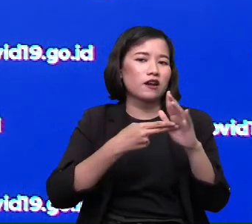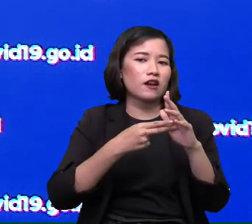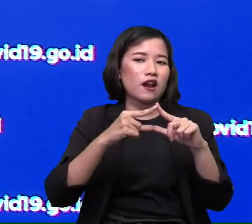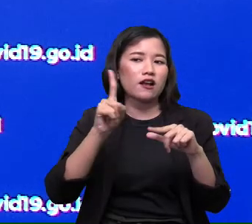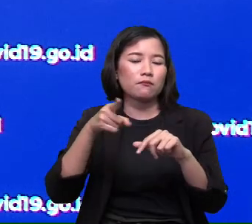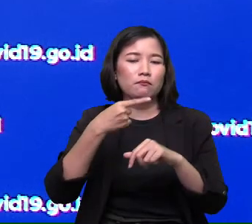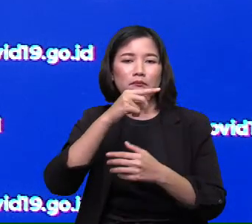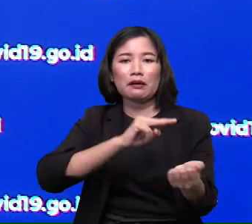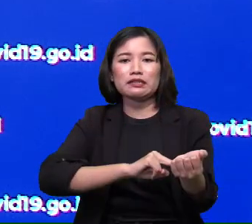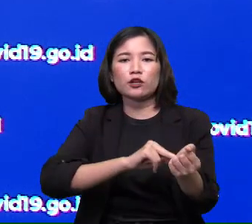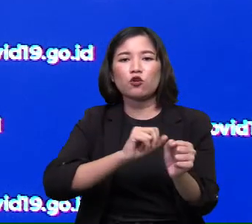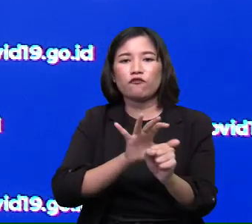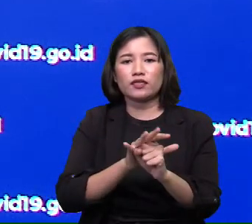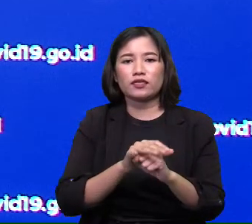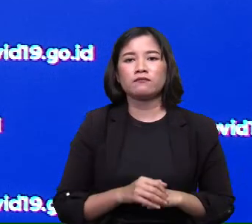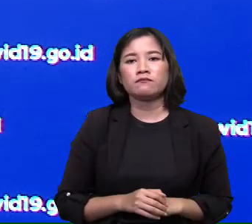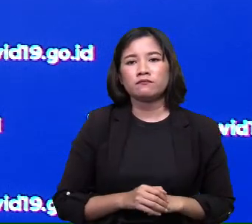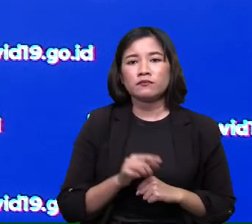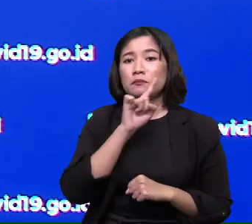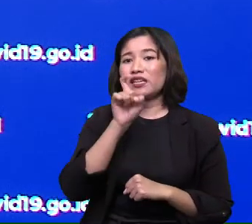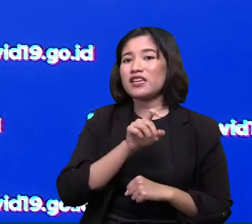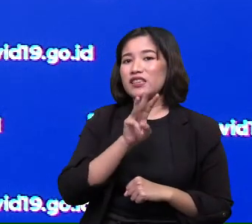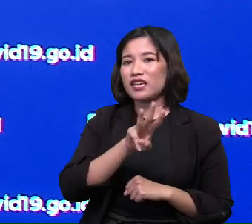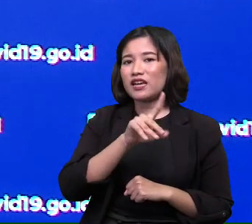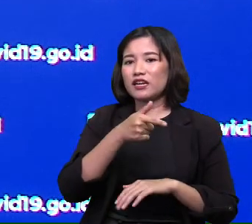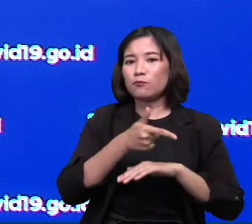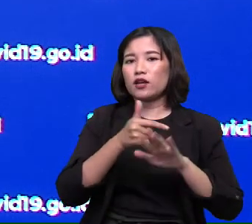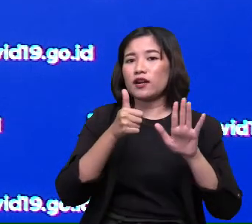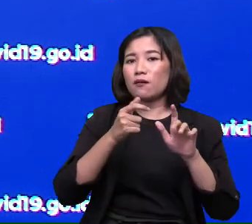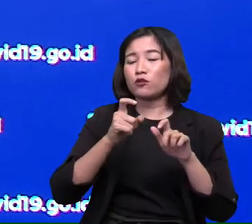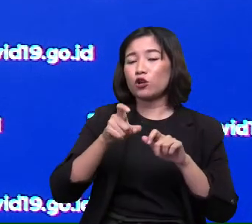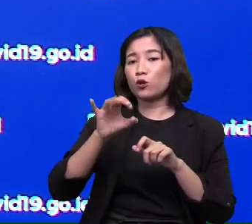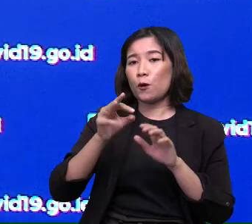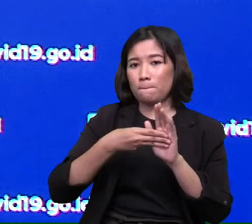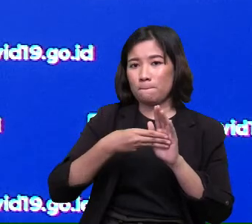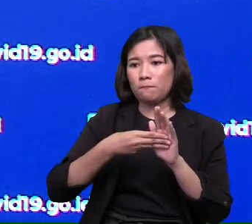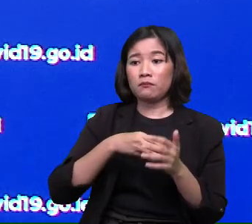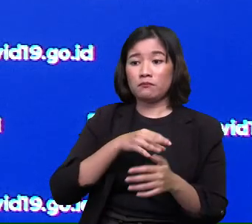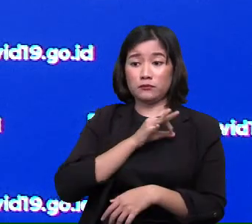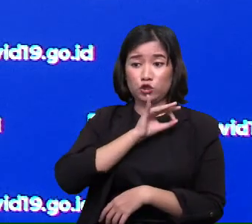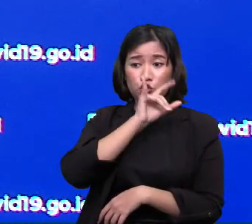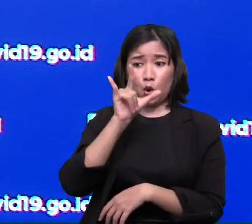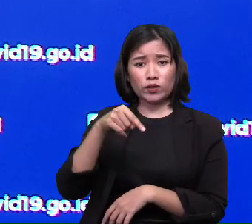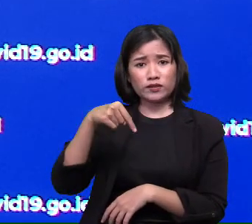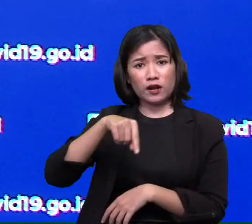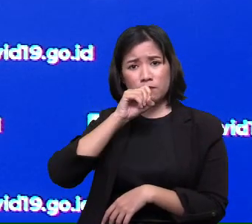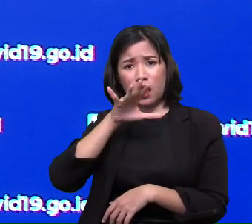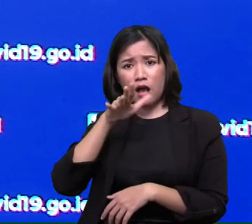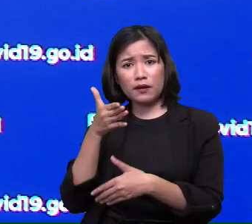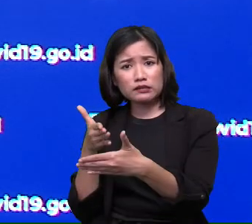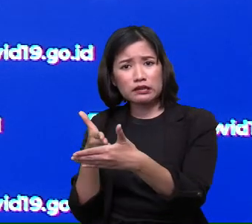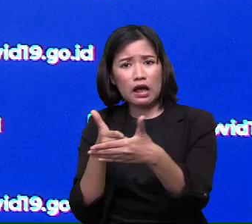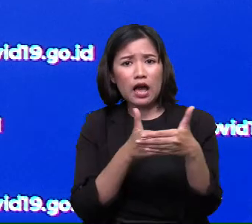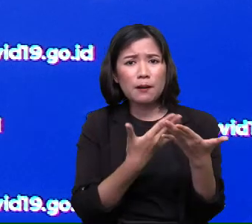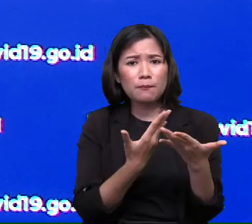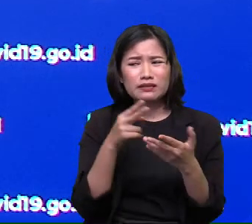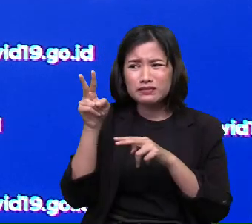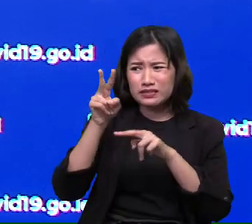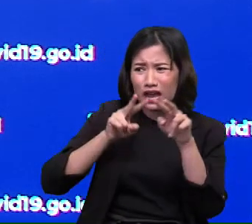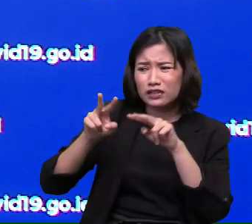pertanyaan ketiga dari Fitri petamenang.com Presiden Jokowi menyebut kendala sekarang adalah kesulitan mencari peserta untuk